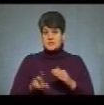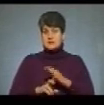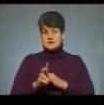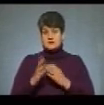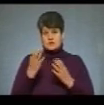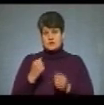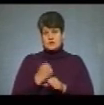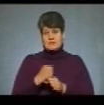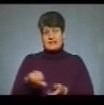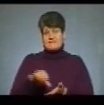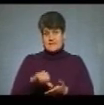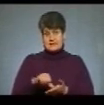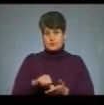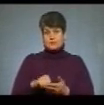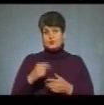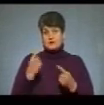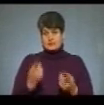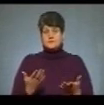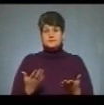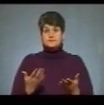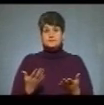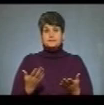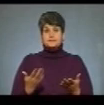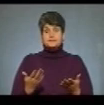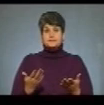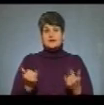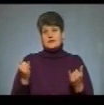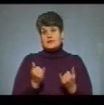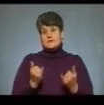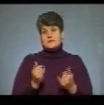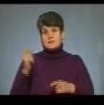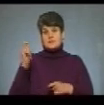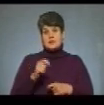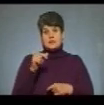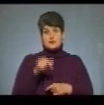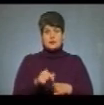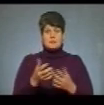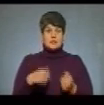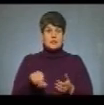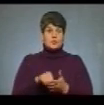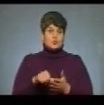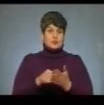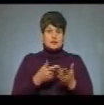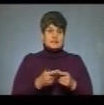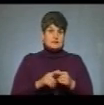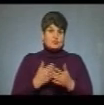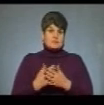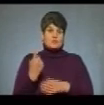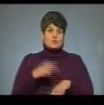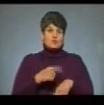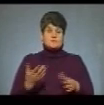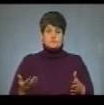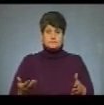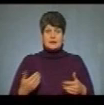зробили виступ, привітання зробили на ці Різдвяні. І спонтанно приїхали сюди, взяли участь. Тобто це було до години часу. Для